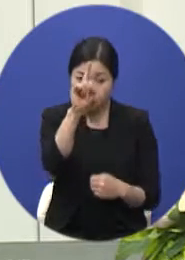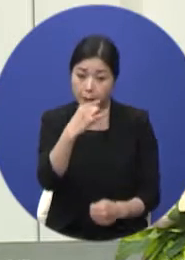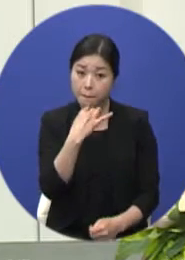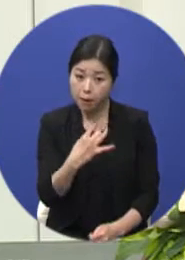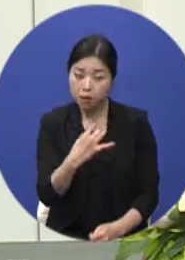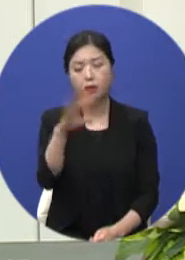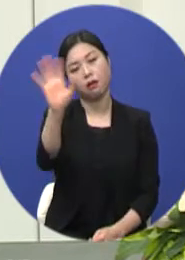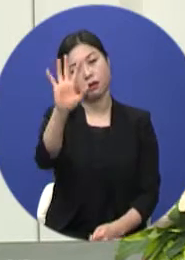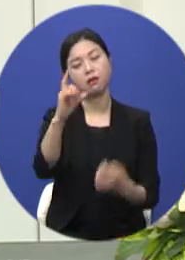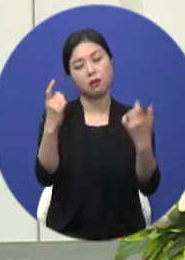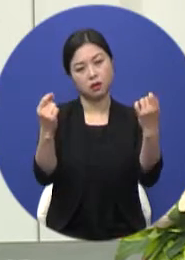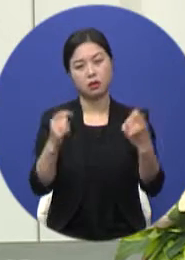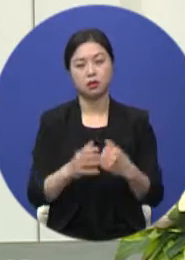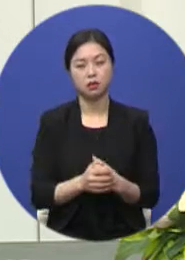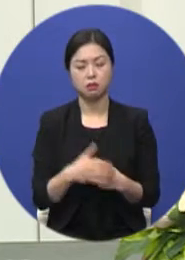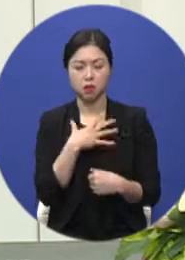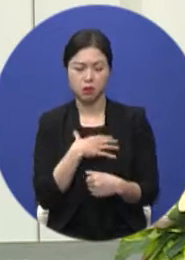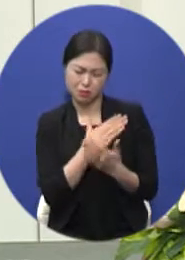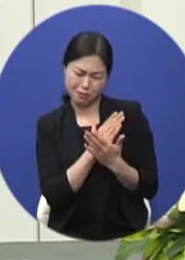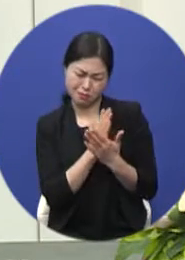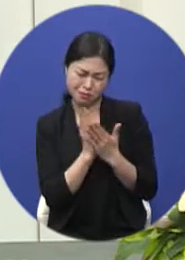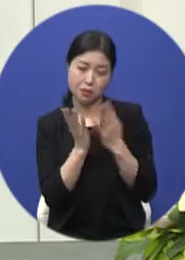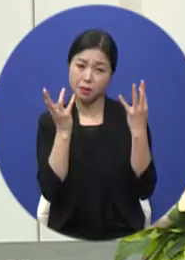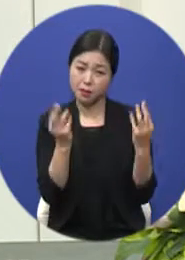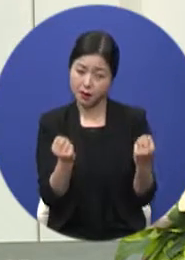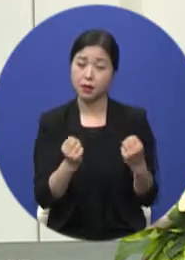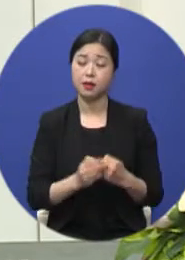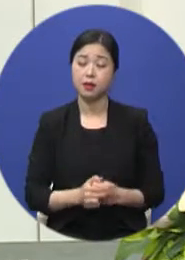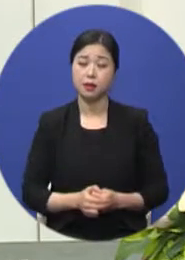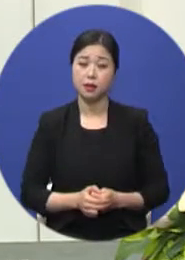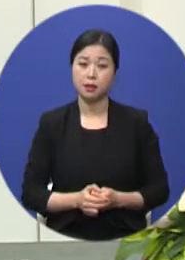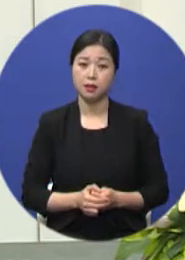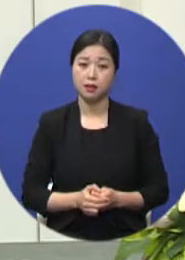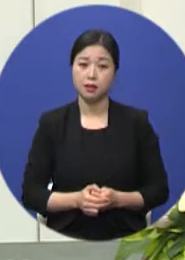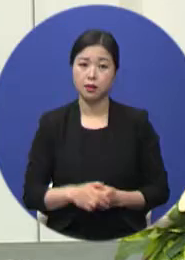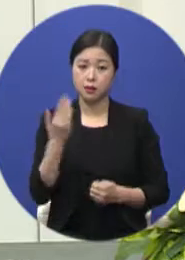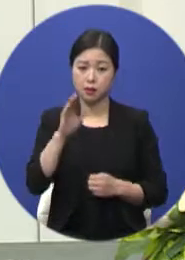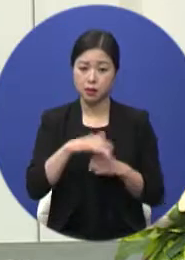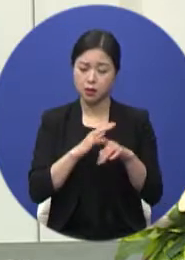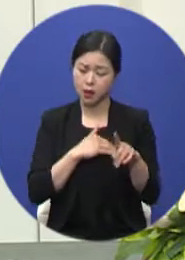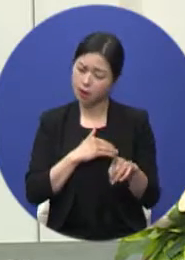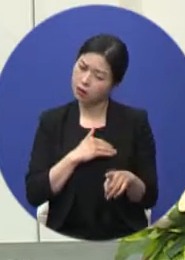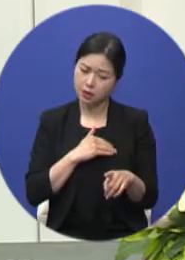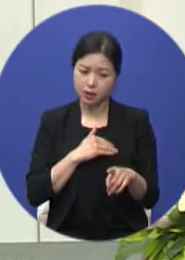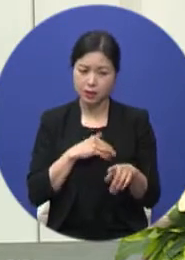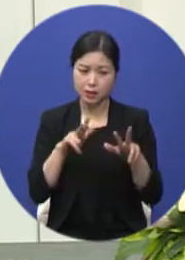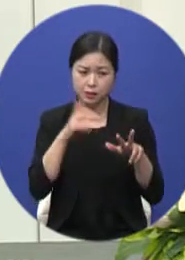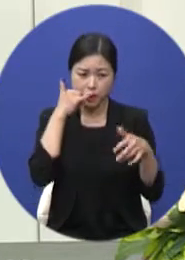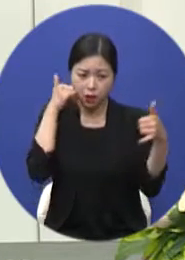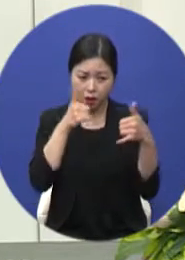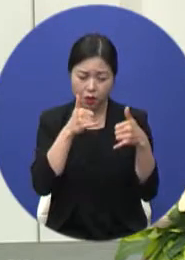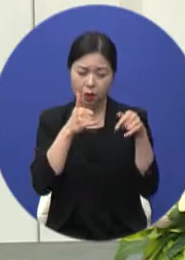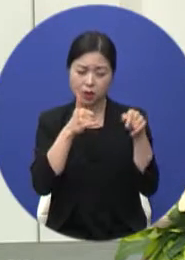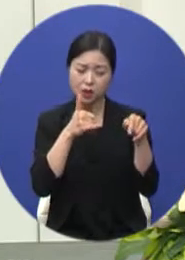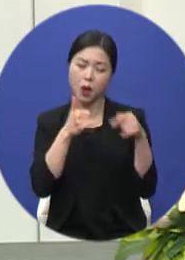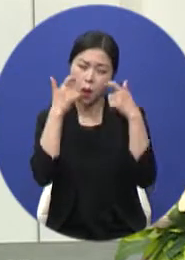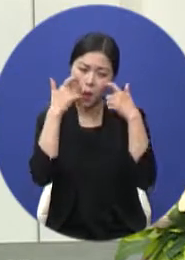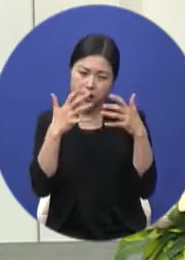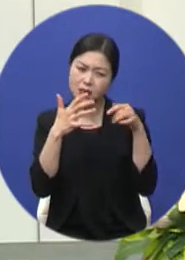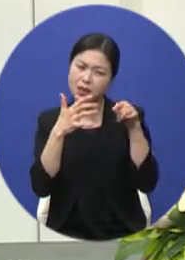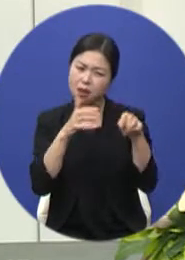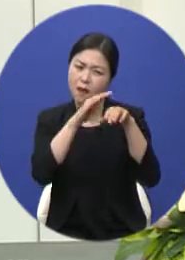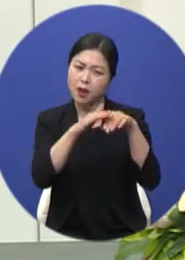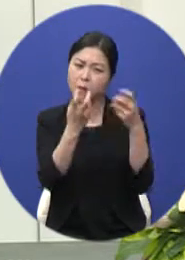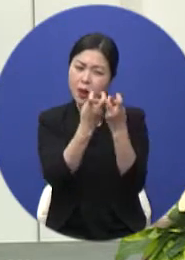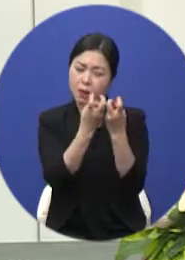것 같아요. 좀 뭔가 좀 걱정이 많으신데 방송에서 이거다라고 꼭 집어서 이렇게 처방을 딱